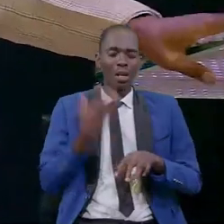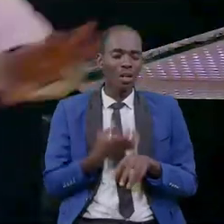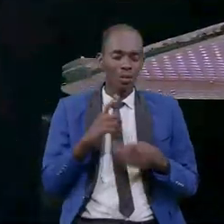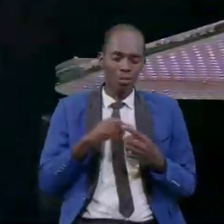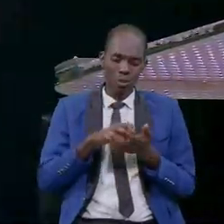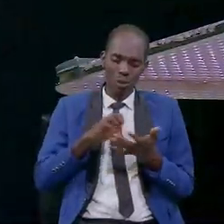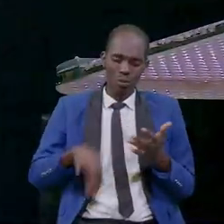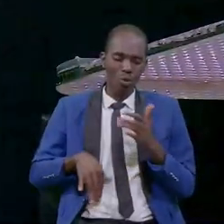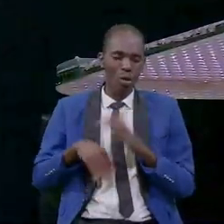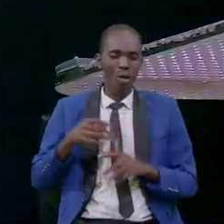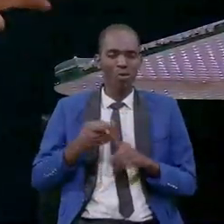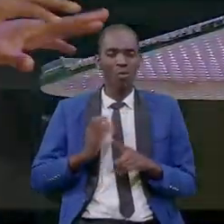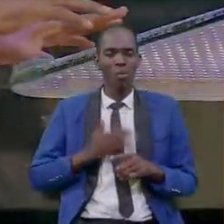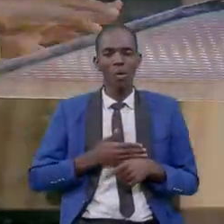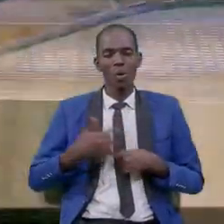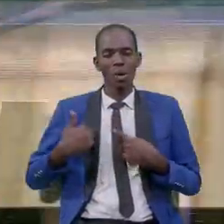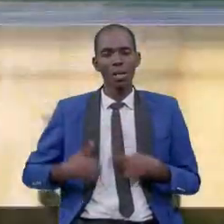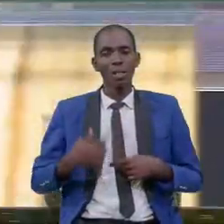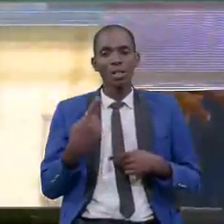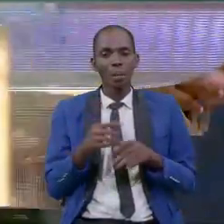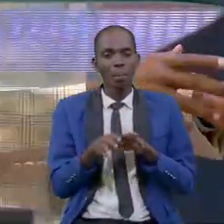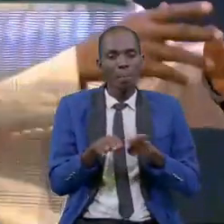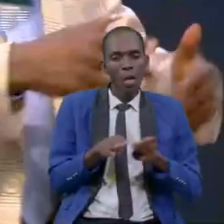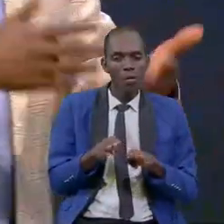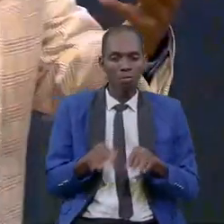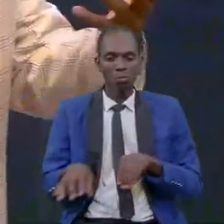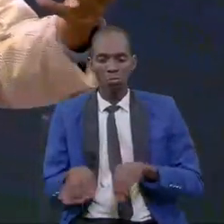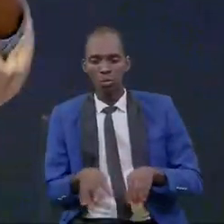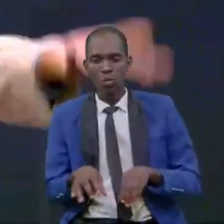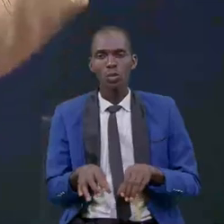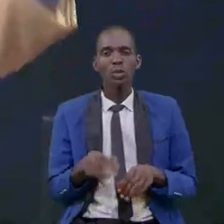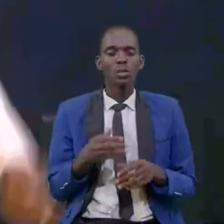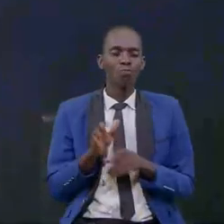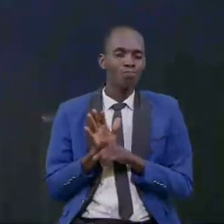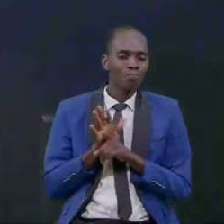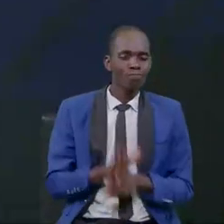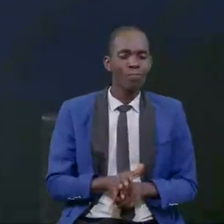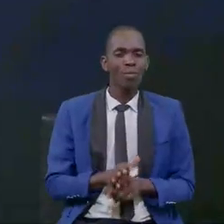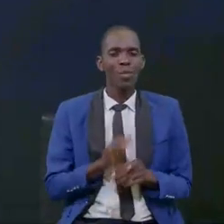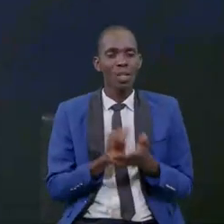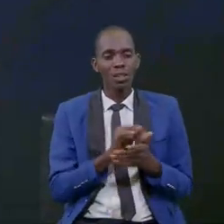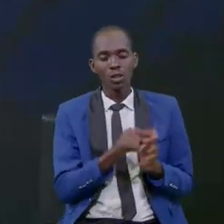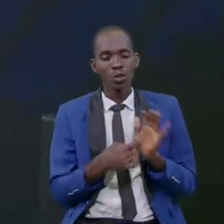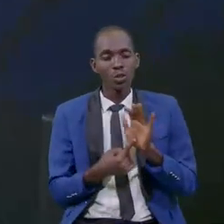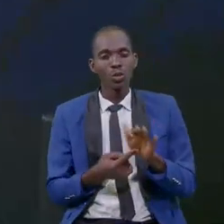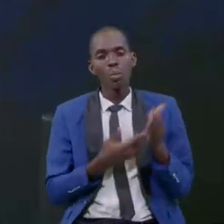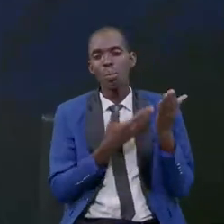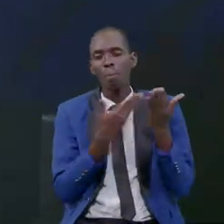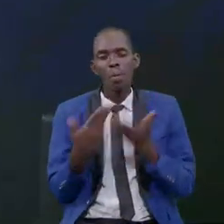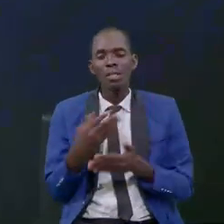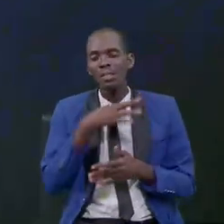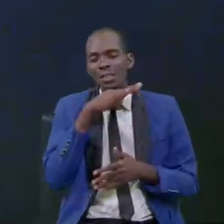beaucoup de temps. Le comportement, le langage corporel, l'habillement, tout cela nous